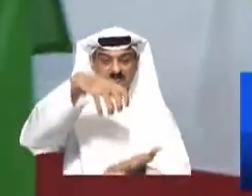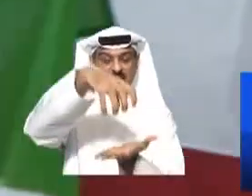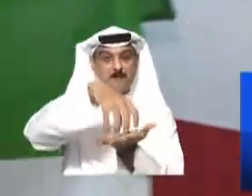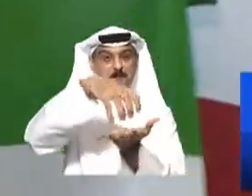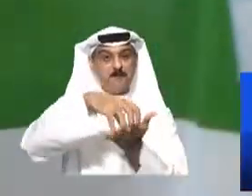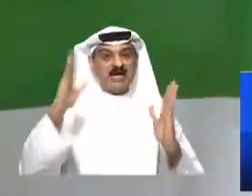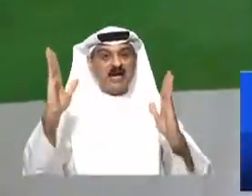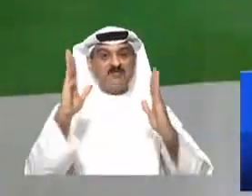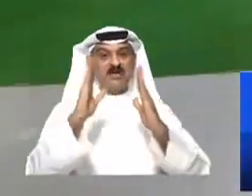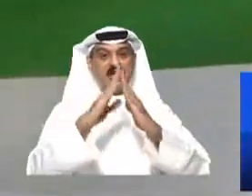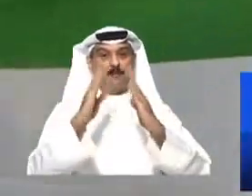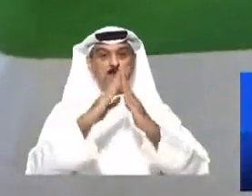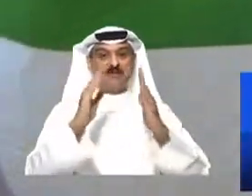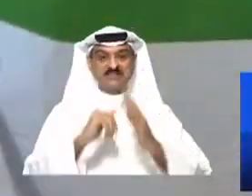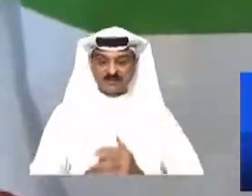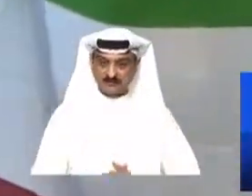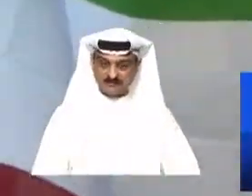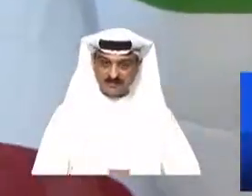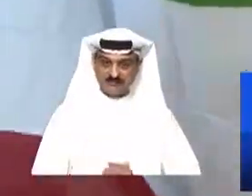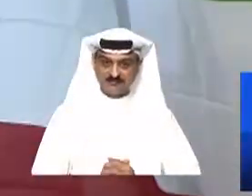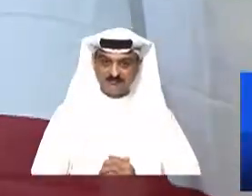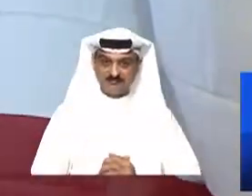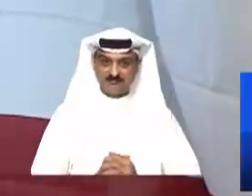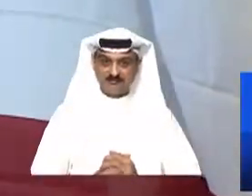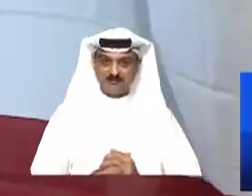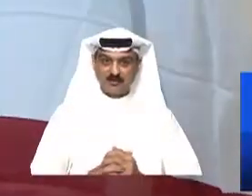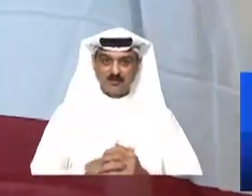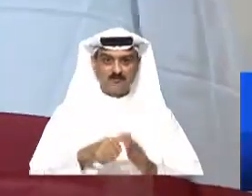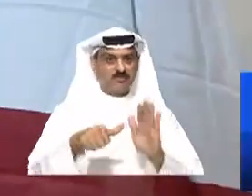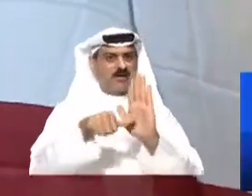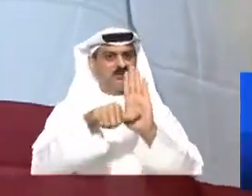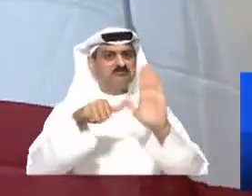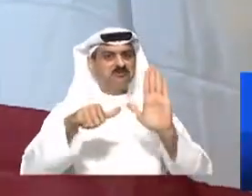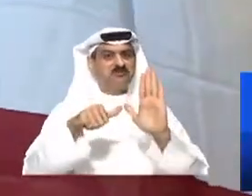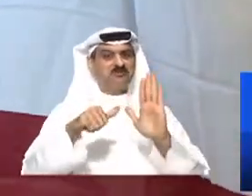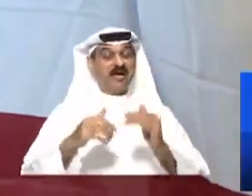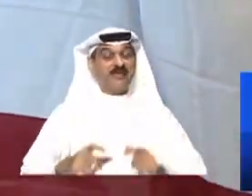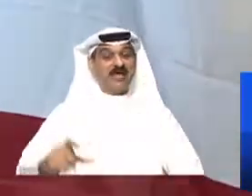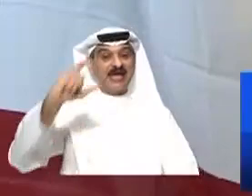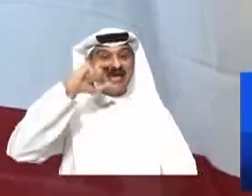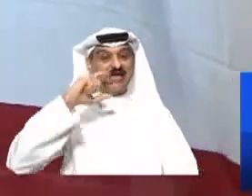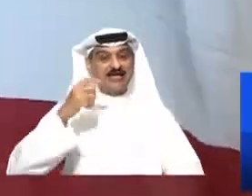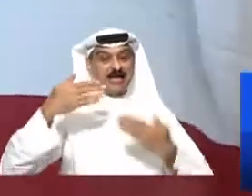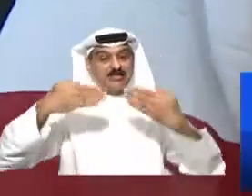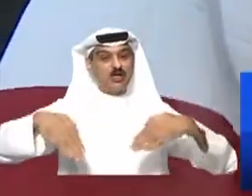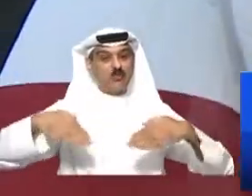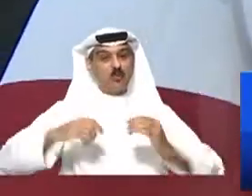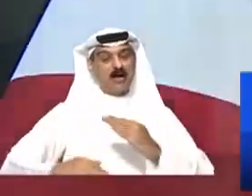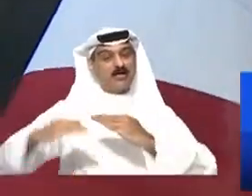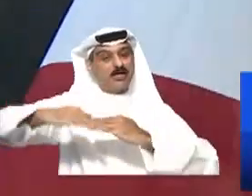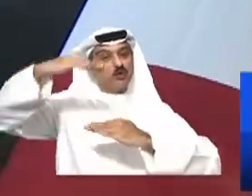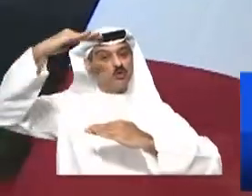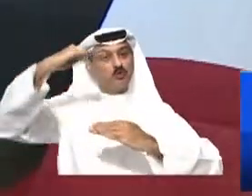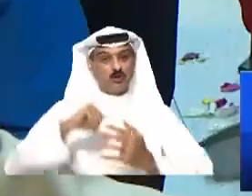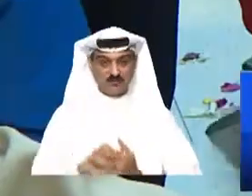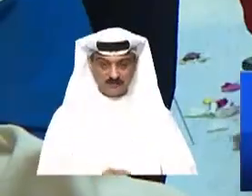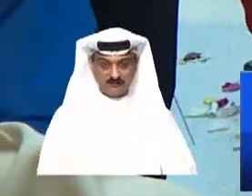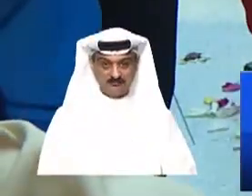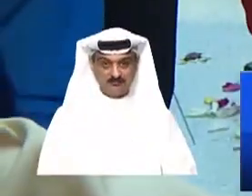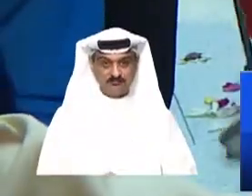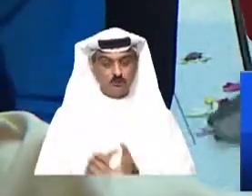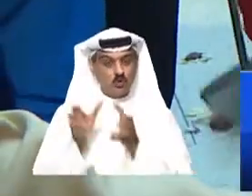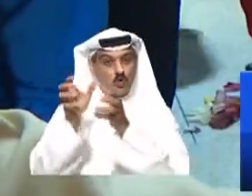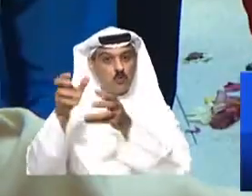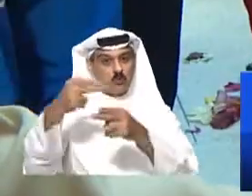جمهورية مصر العربية، وذلك من بوابة نادي الطموح الرياضي الكويتي. منتخب